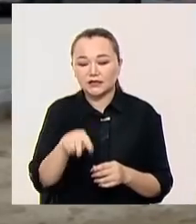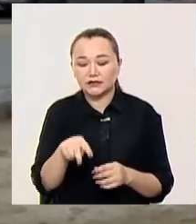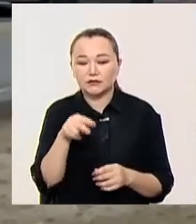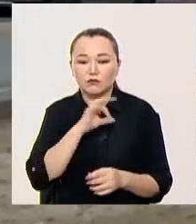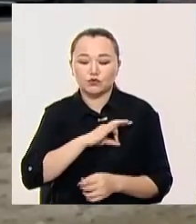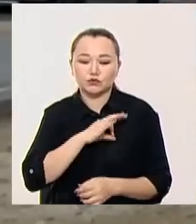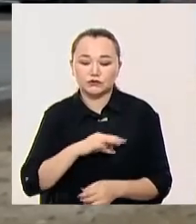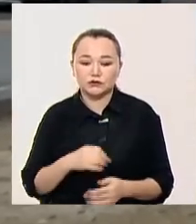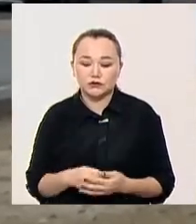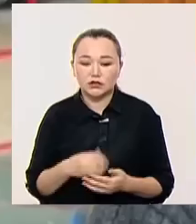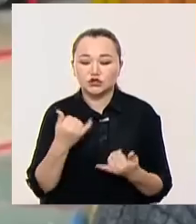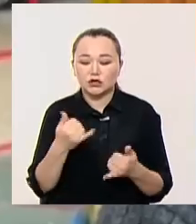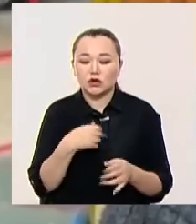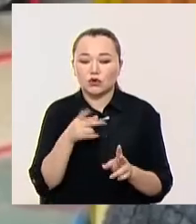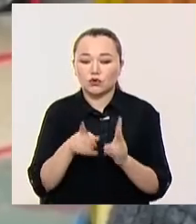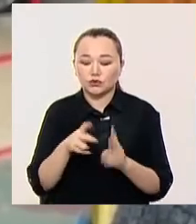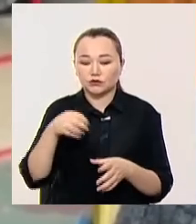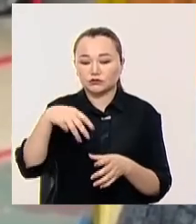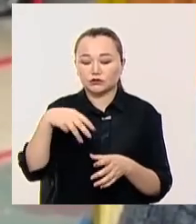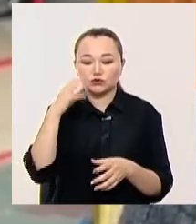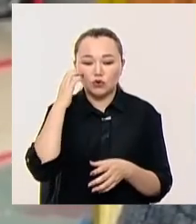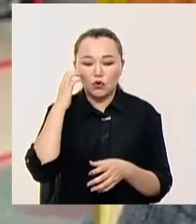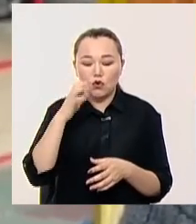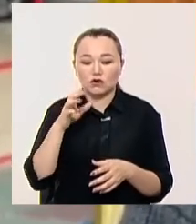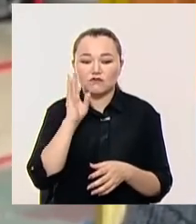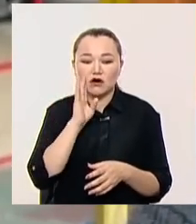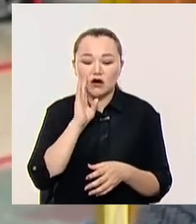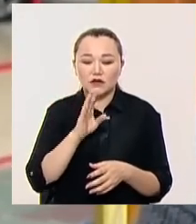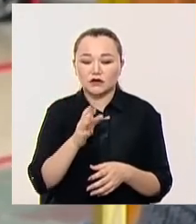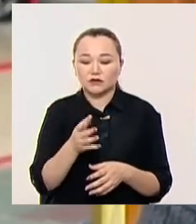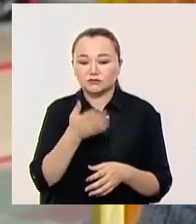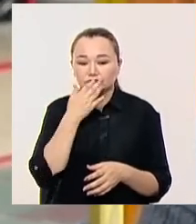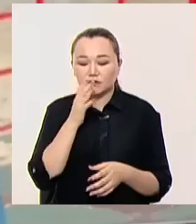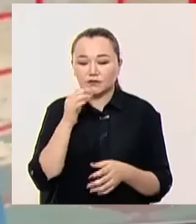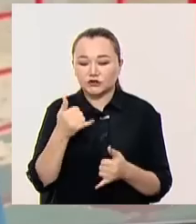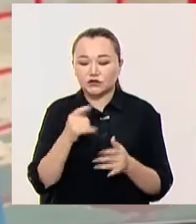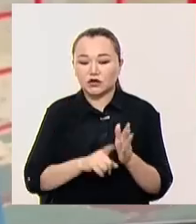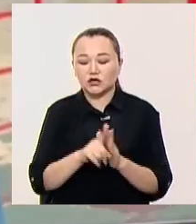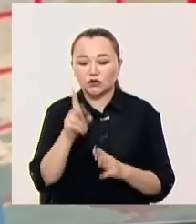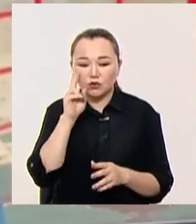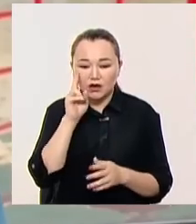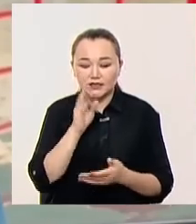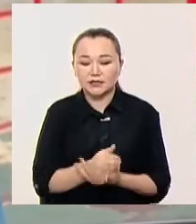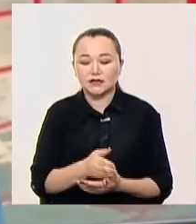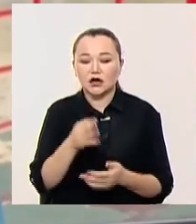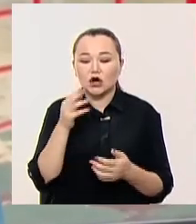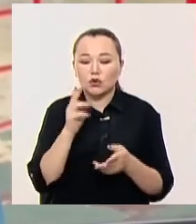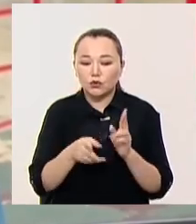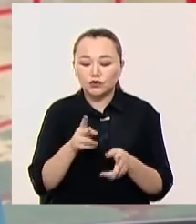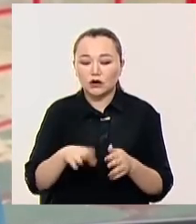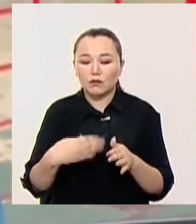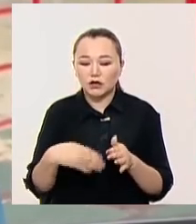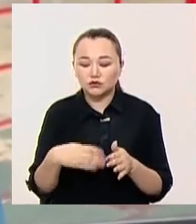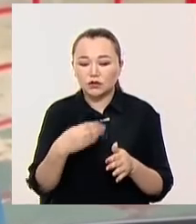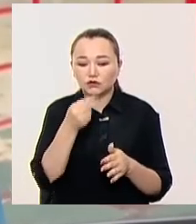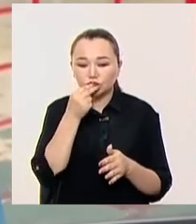екен. Жаңа мен кухнядың аштым, ашсам қап қара қара су, ыссы су жаңа келіп бастап атыр. Туалетің бар, кухняң бар, пасудың